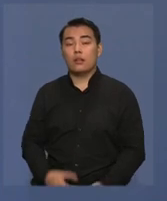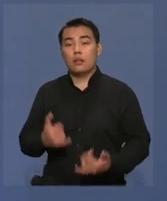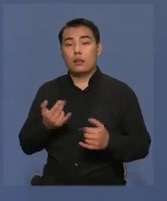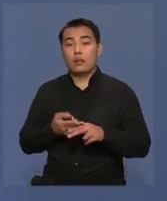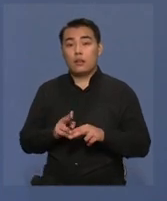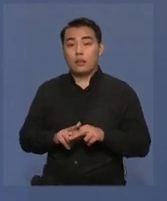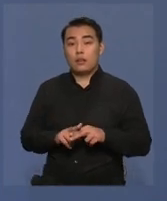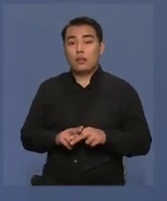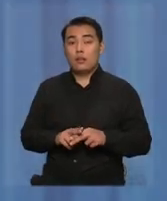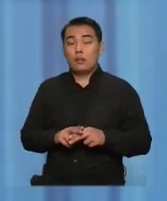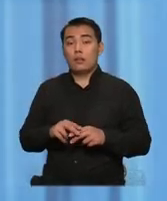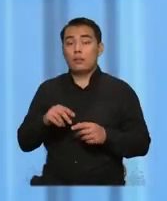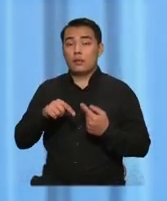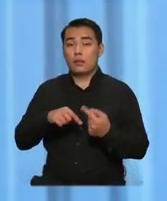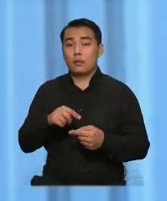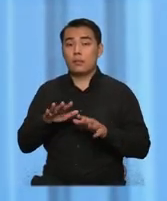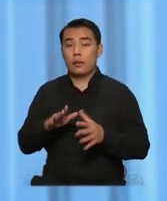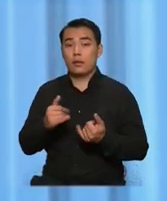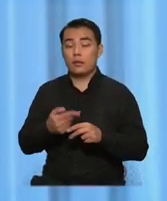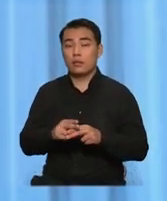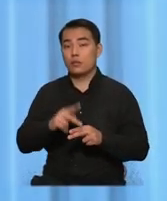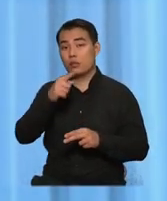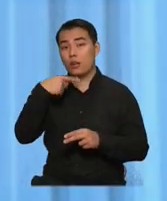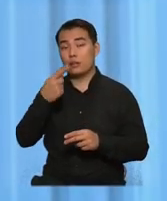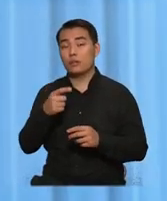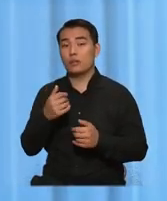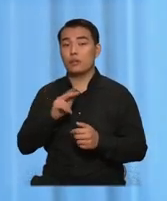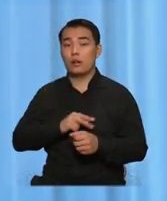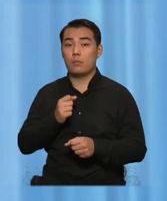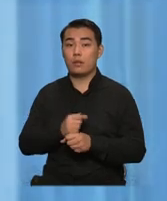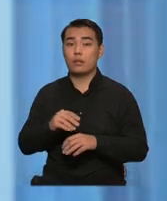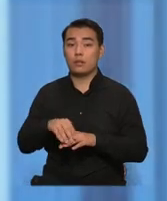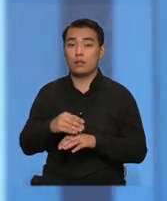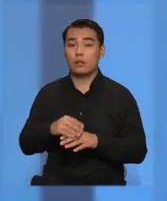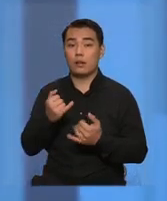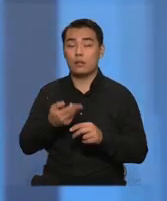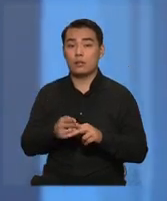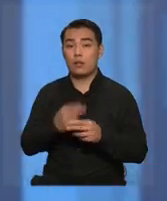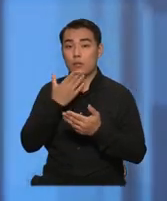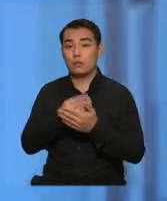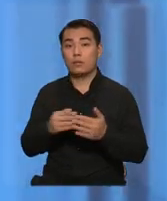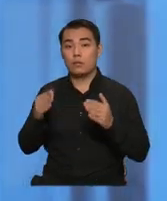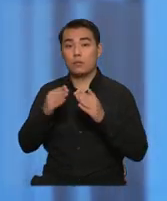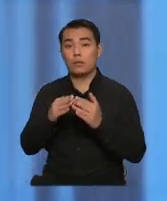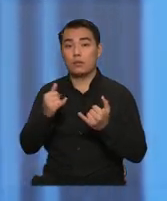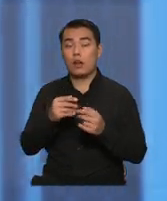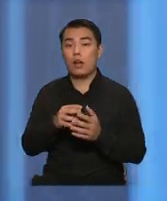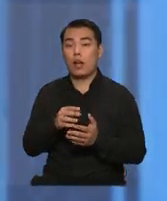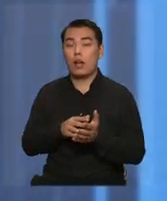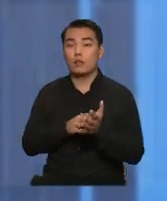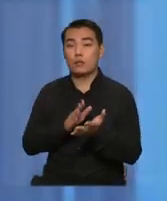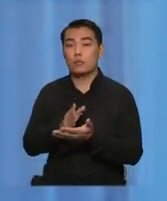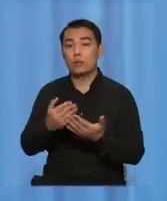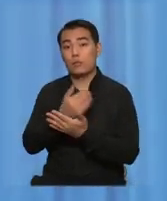Енді осы кәсіпорындардың өкілдері жеке кәсіпкерлер мен олардың жұбайлары табысын растап, жеке мүлкі туралы есеп тапсырады. Жаңа